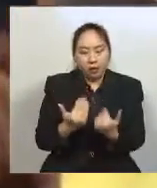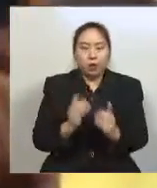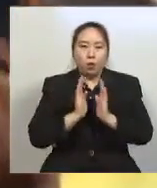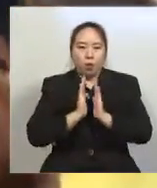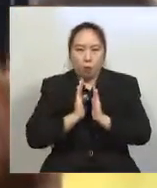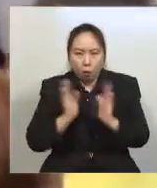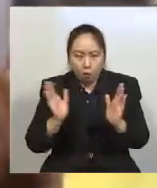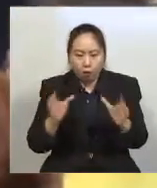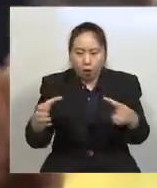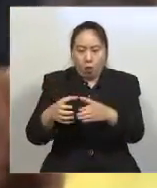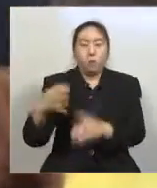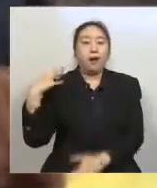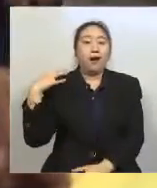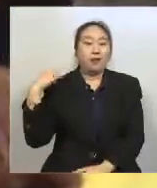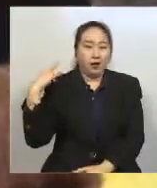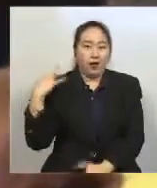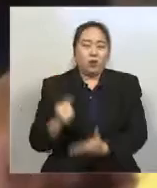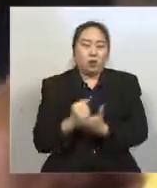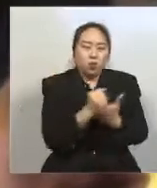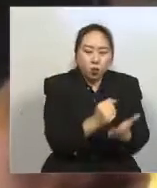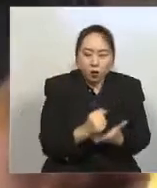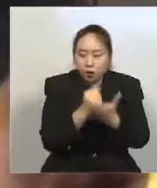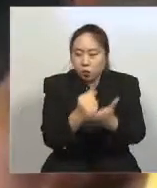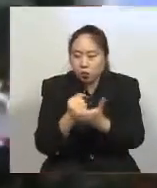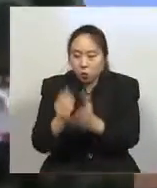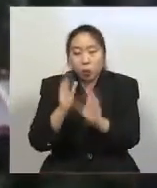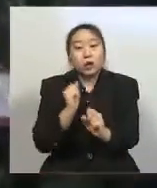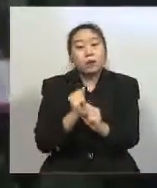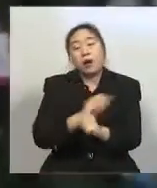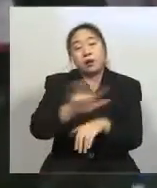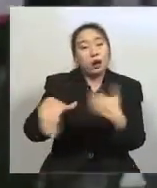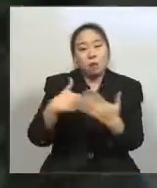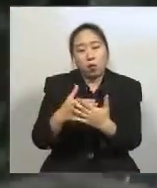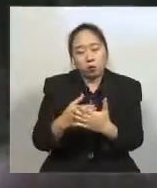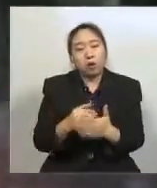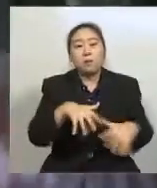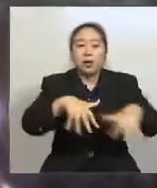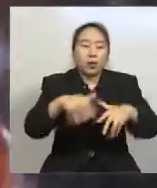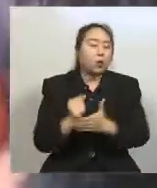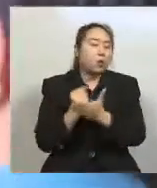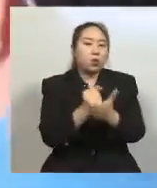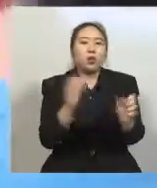เสียสละของทีมอาสากู้ภัยและเจ้าหน้าที่ทุกนายที่ได้ทำหน้าที่เพื่อผู้อื่นอย่างเต็ม